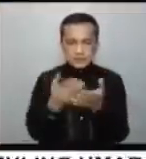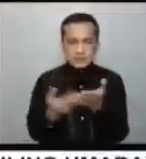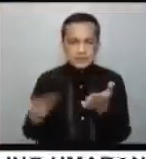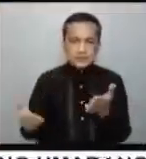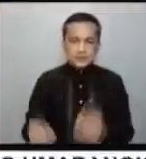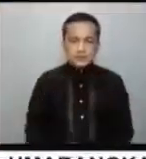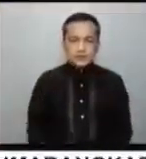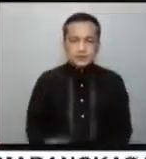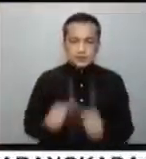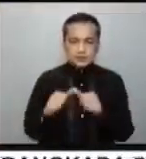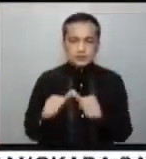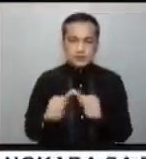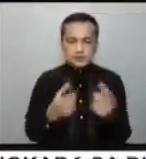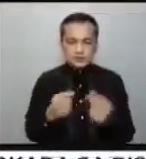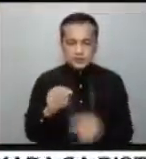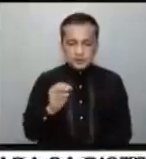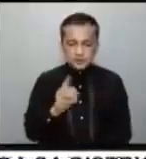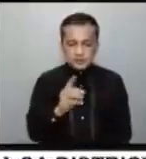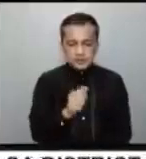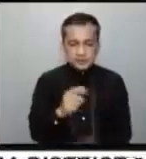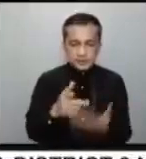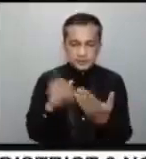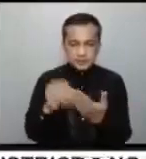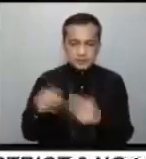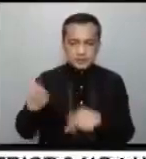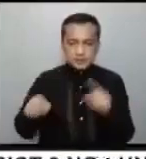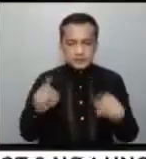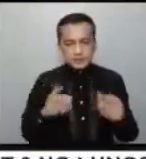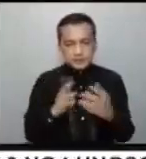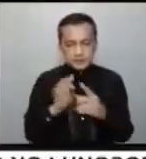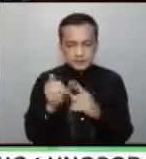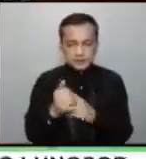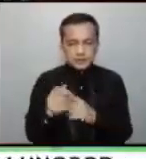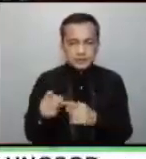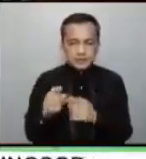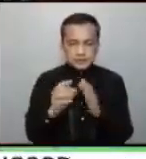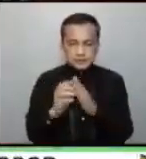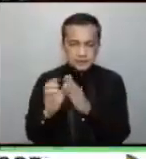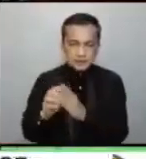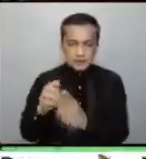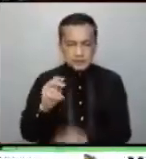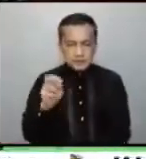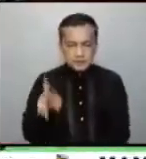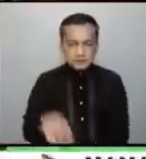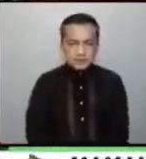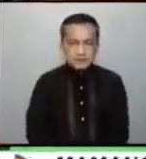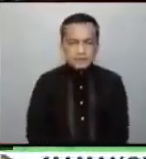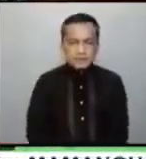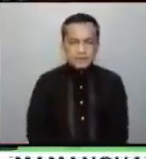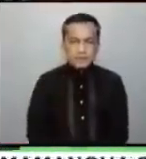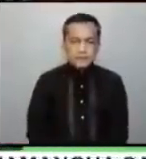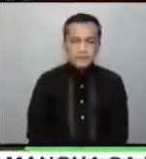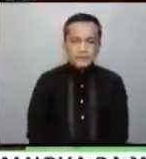ng MMDA ng programa sa iba't ibang barangay sa mga lungsod sa Metro Manila. Hopefully in the coming